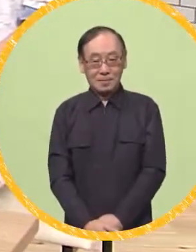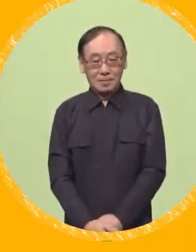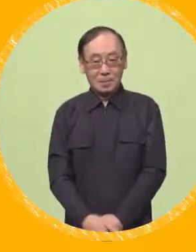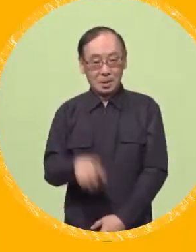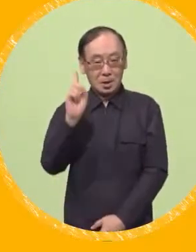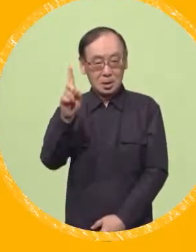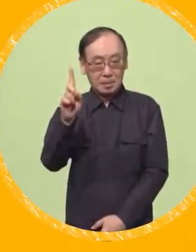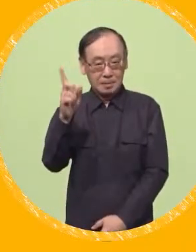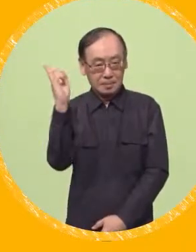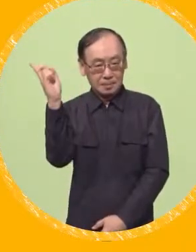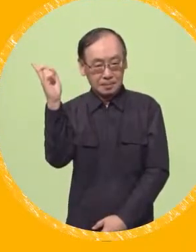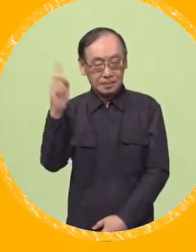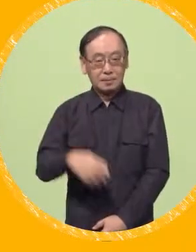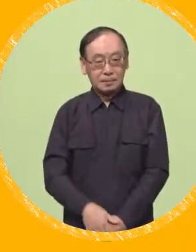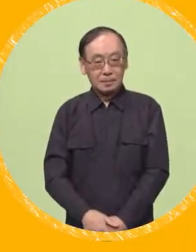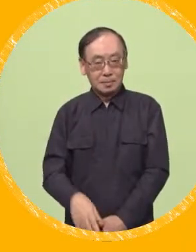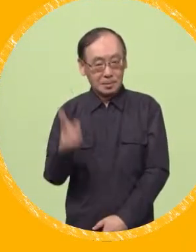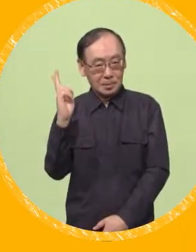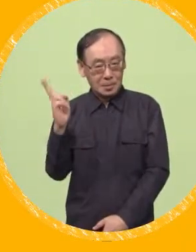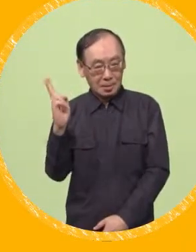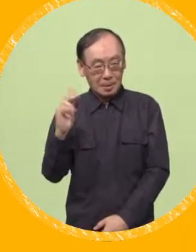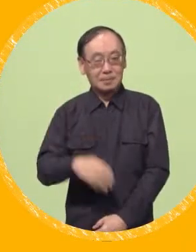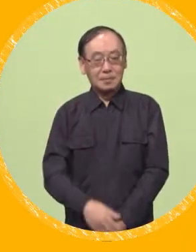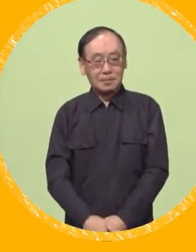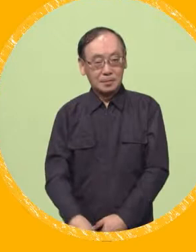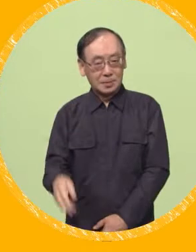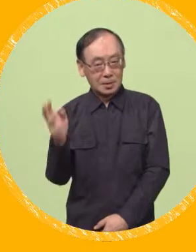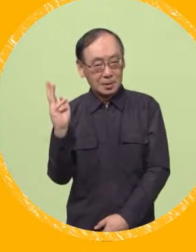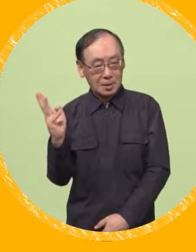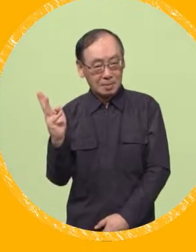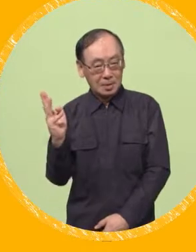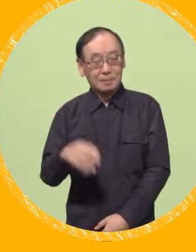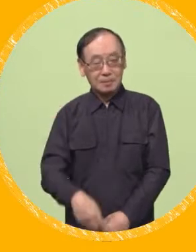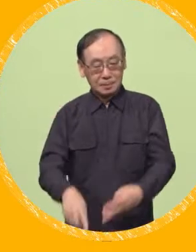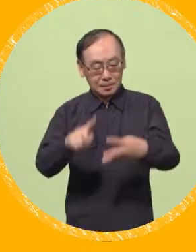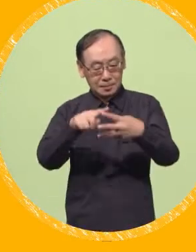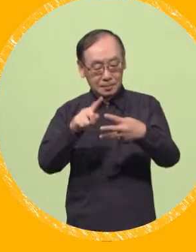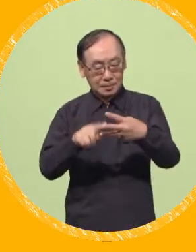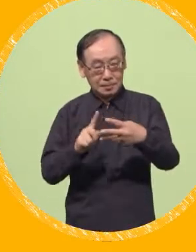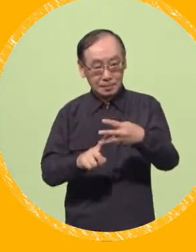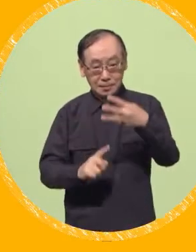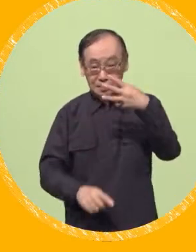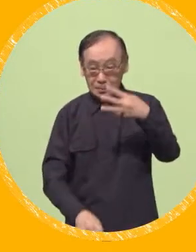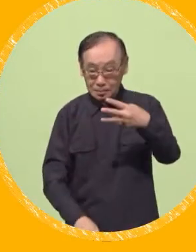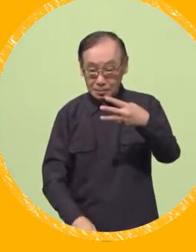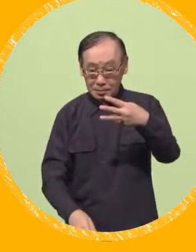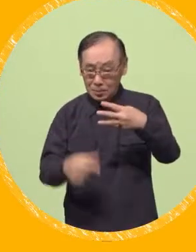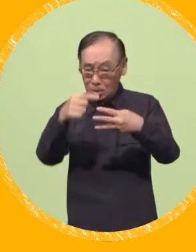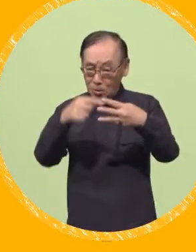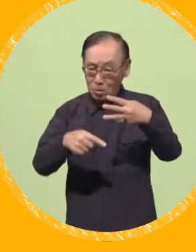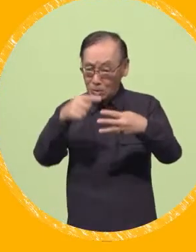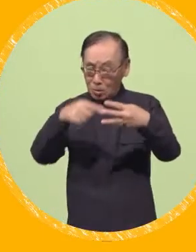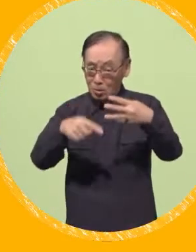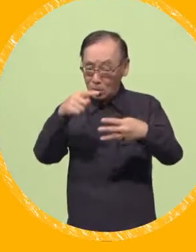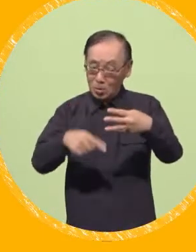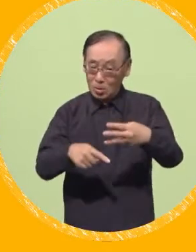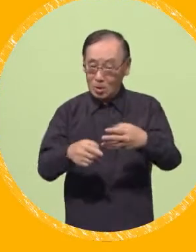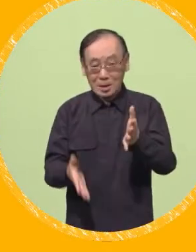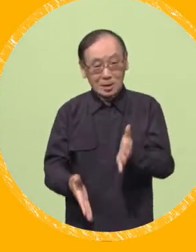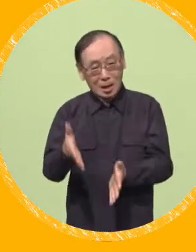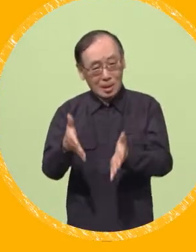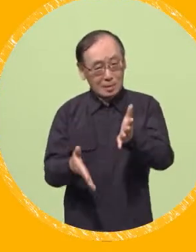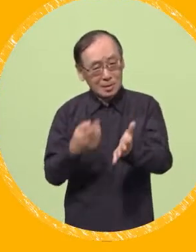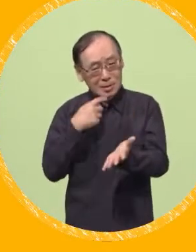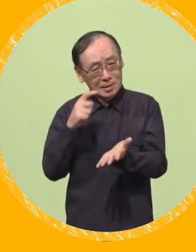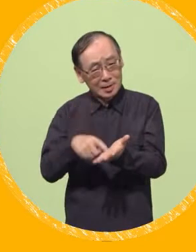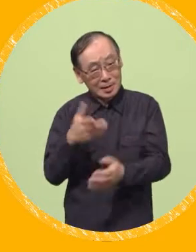一番ガソリン3番風3番潮の流れこれサービス問題なんでも